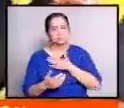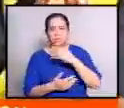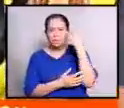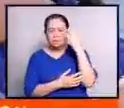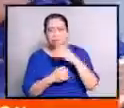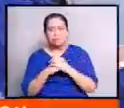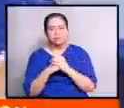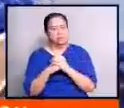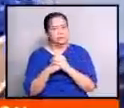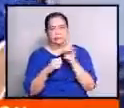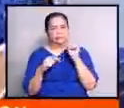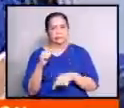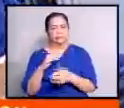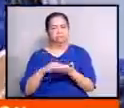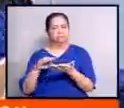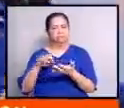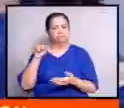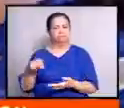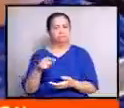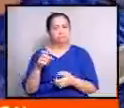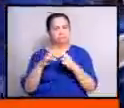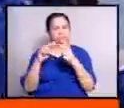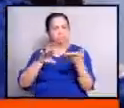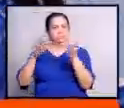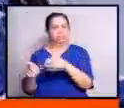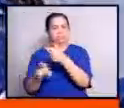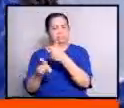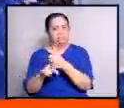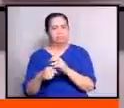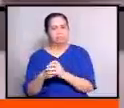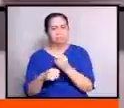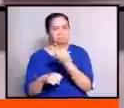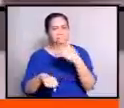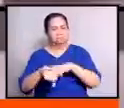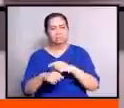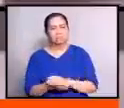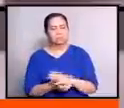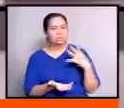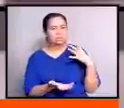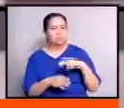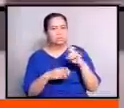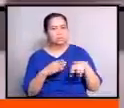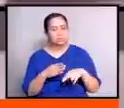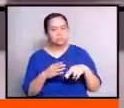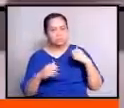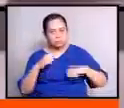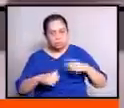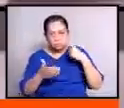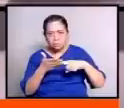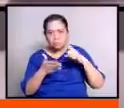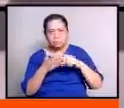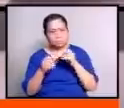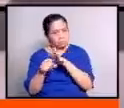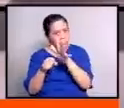ko, hindi ko siya talaga mapapatawad kahit mamatay pa siya ng ilang beses. Hinihintay pa ang resulta ng autopsy para malaman